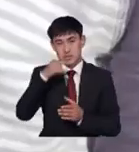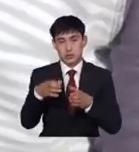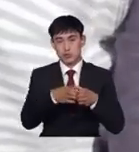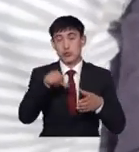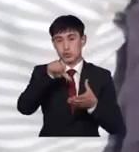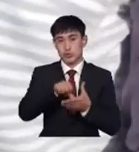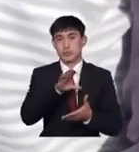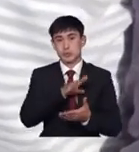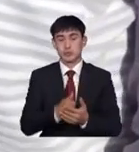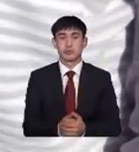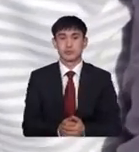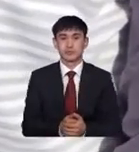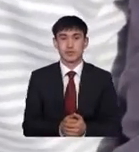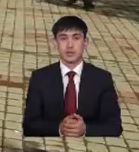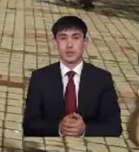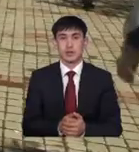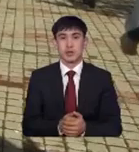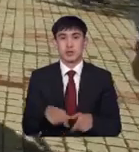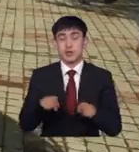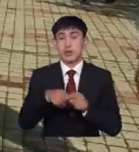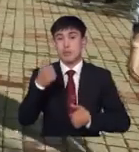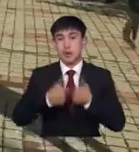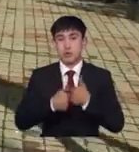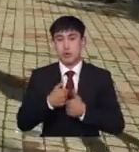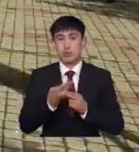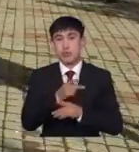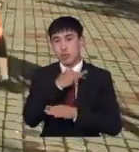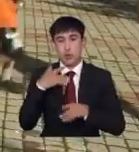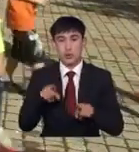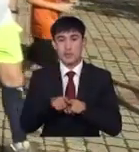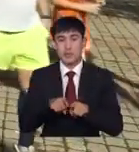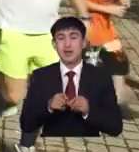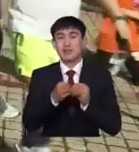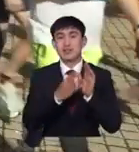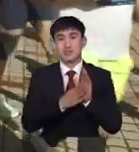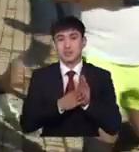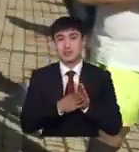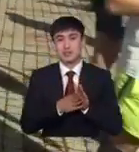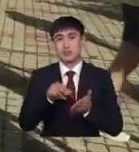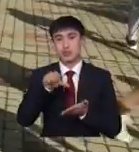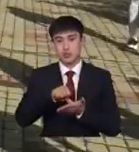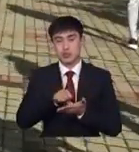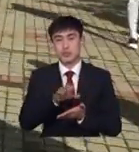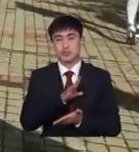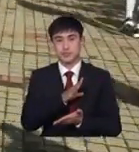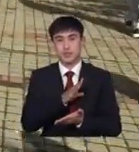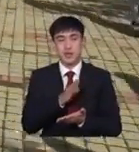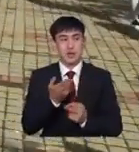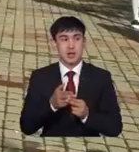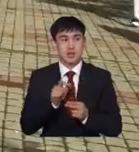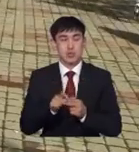сборную претендую. В общем, марафоны, забеги очень много. Я на 19-й уже участвую. А